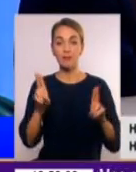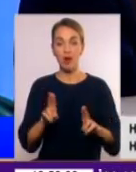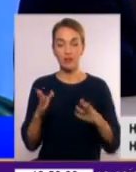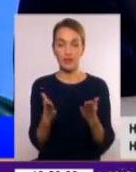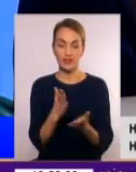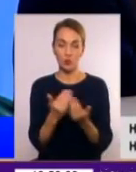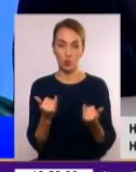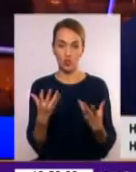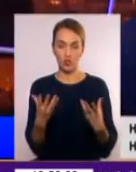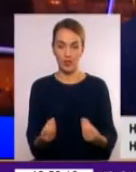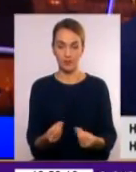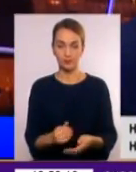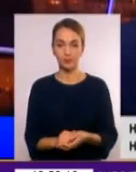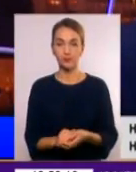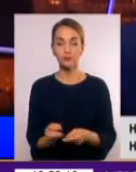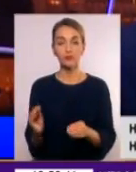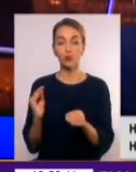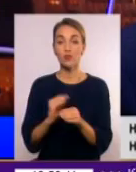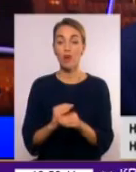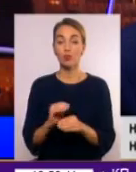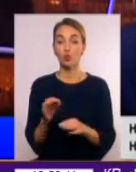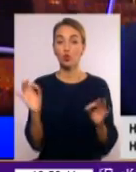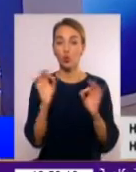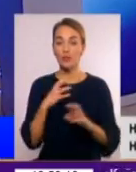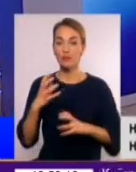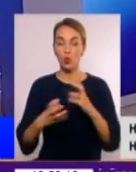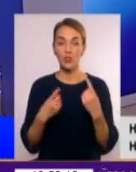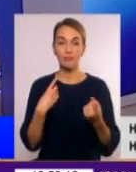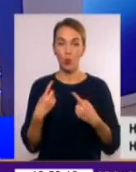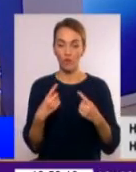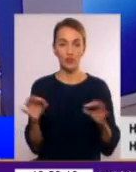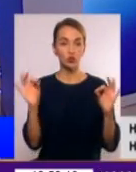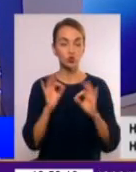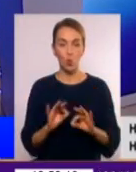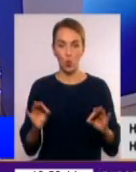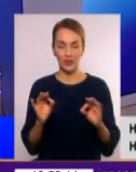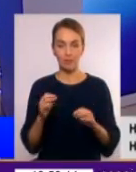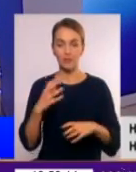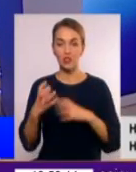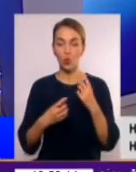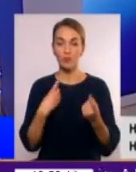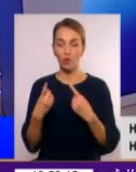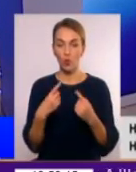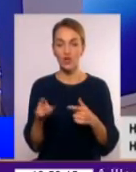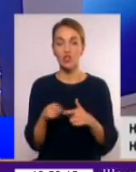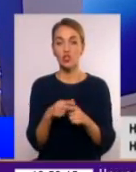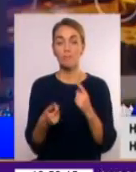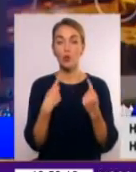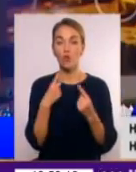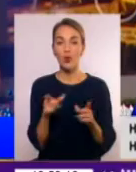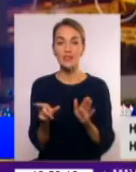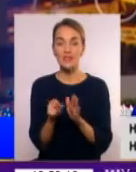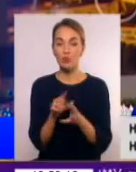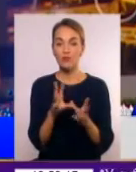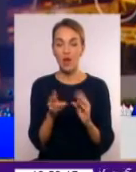є на сьогоднішній день. Я просто додам, що жодні міжнародні переговори, чи переговори з кимось взагалі